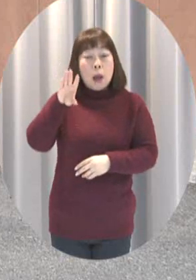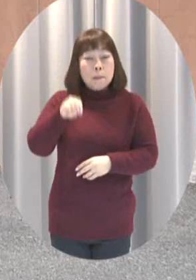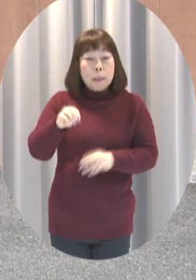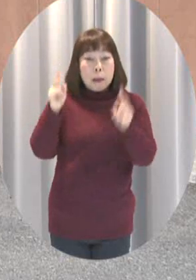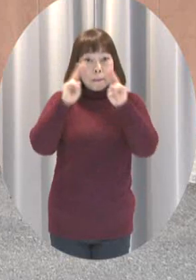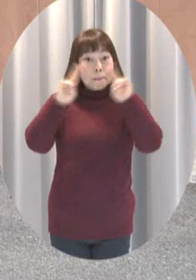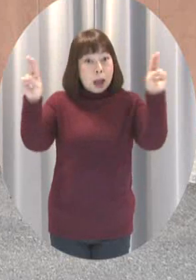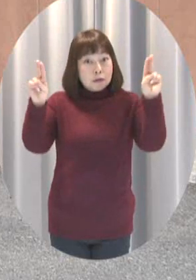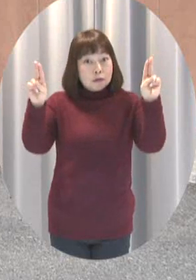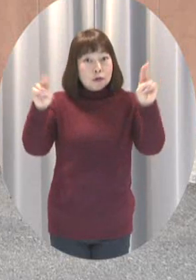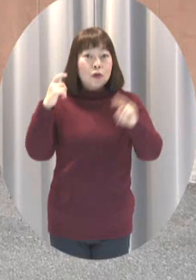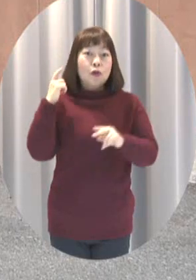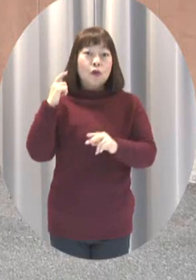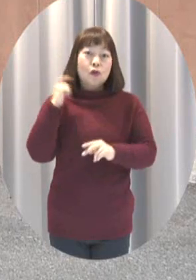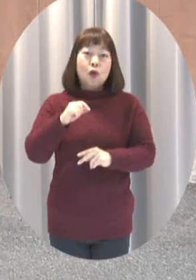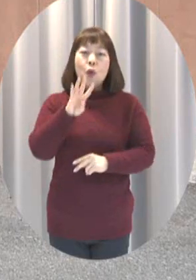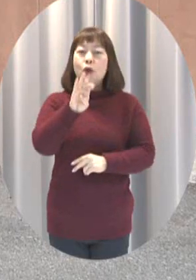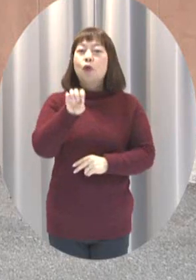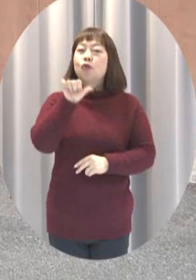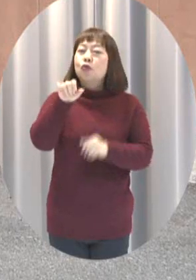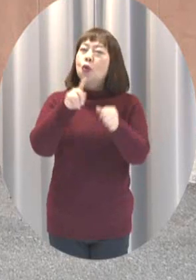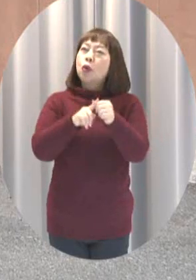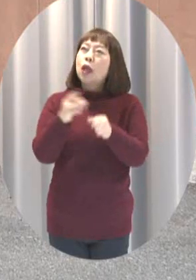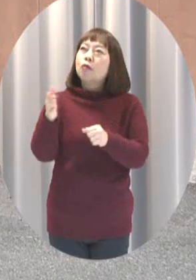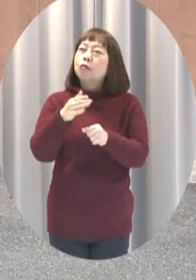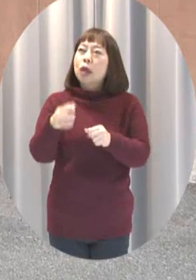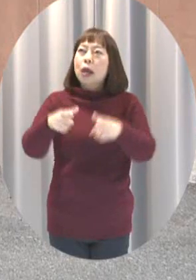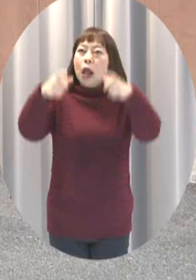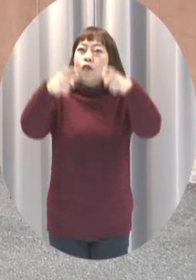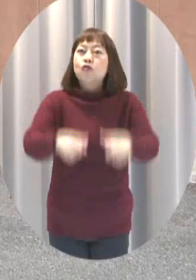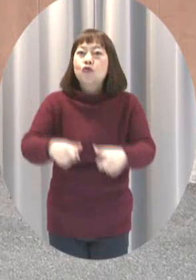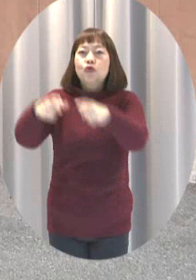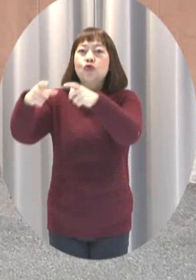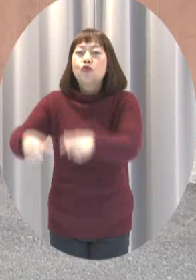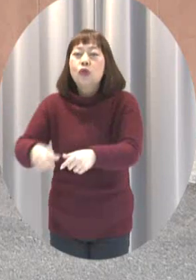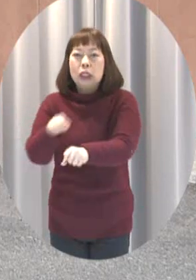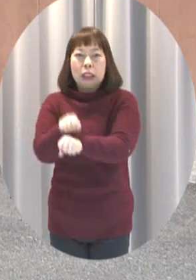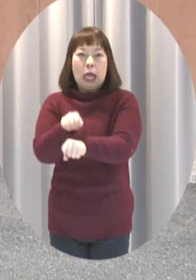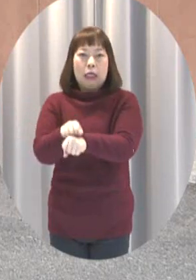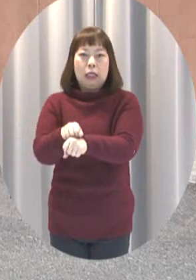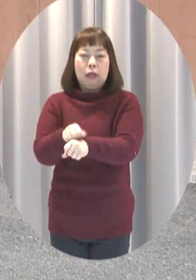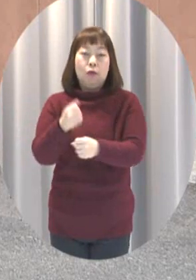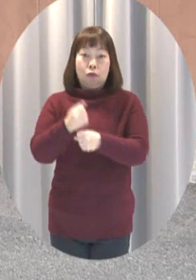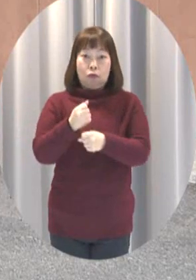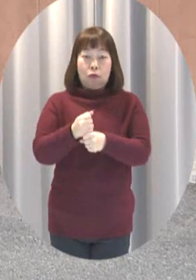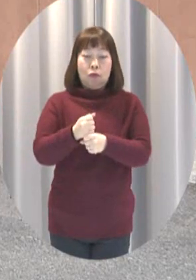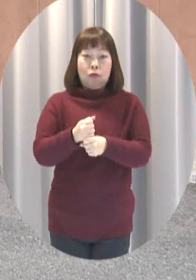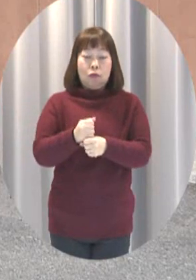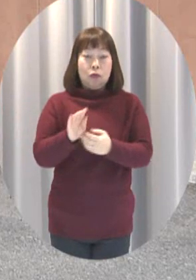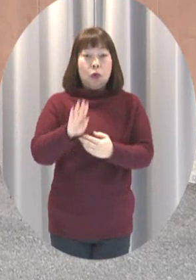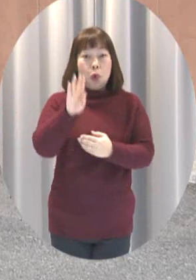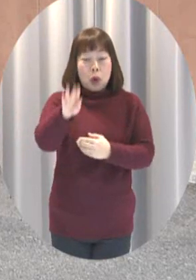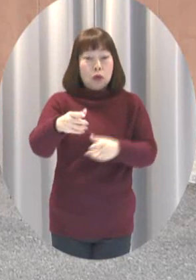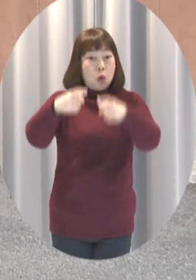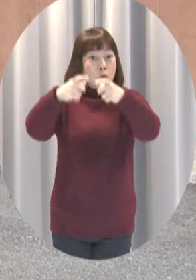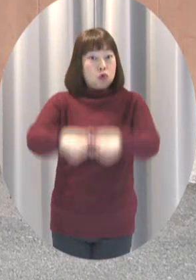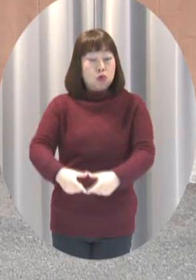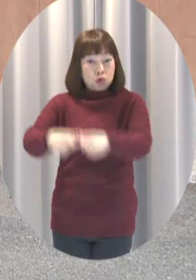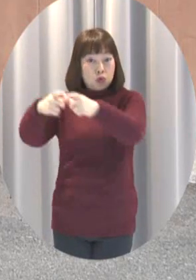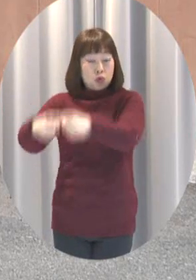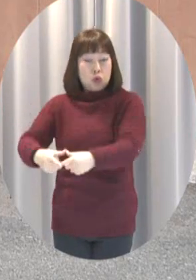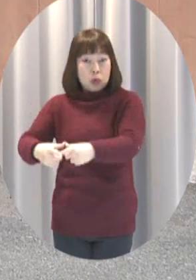年頃から杭材を加工するようになりまして、その後杭生産を拡大してまいりました。